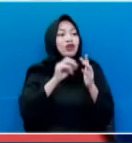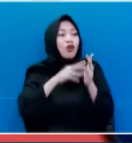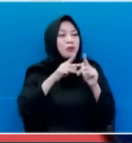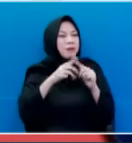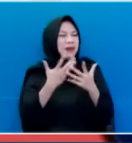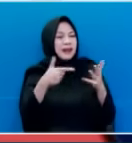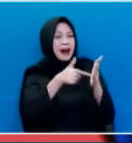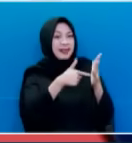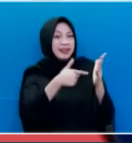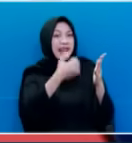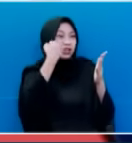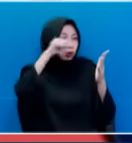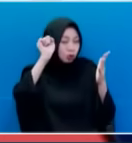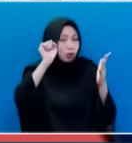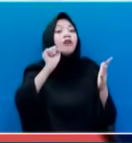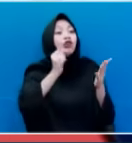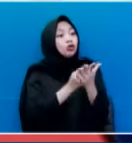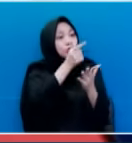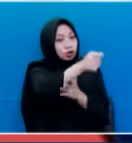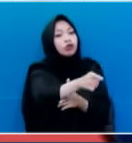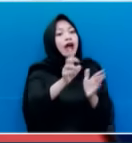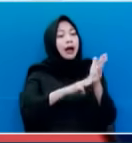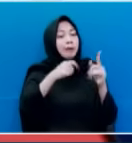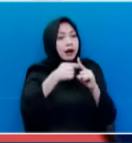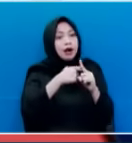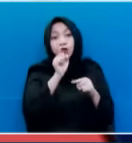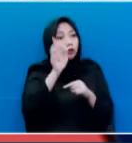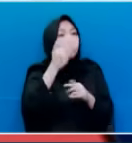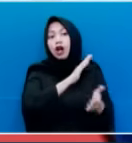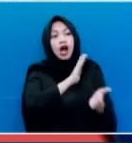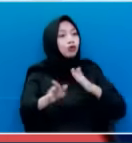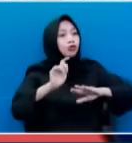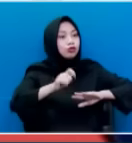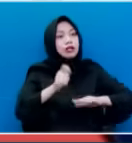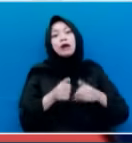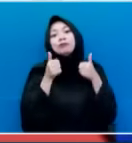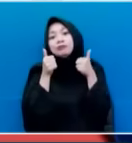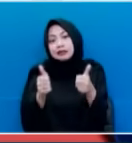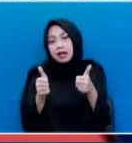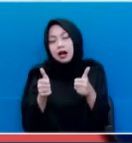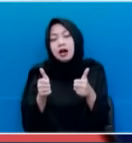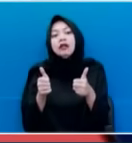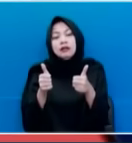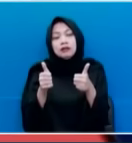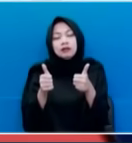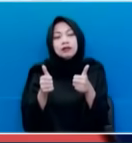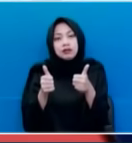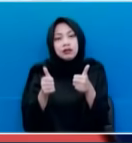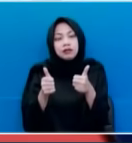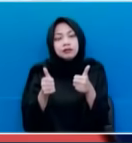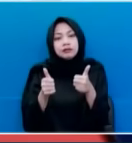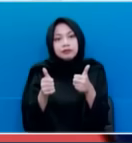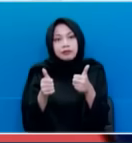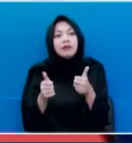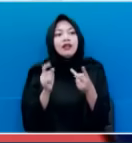Mahkamah Konstitusi logika hukumnya berjalan dengan baik bahwa suatu putusan itu salah ketika dibuatnya ada benturan kepentingan